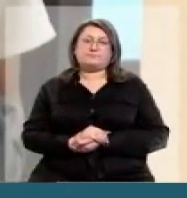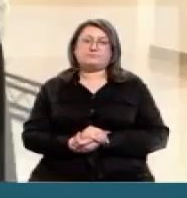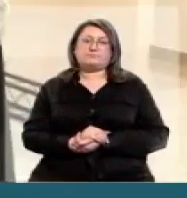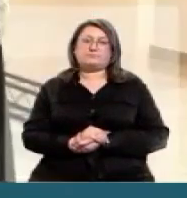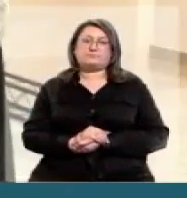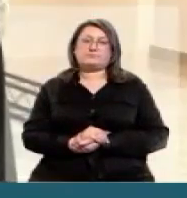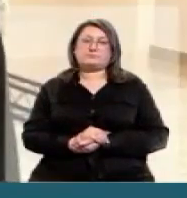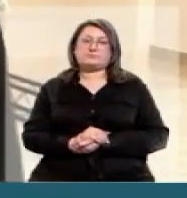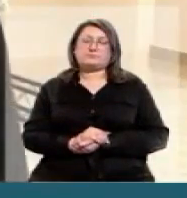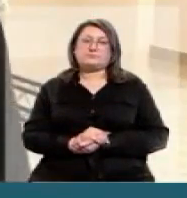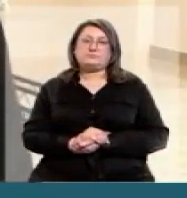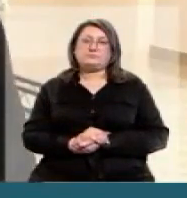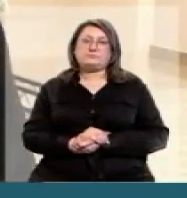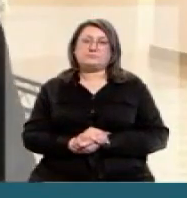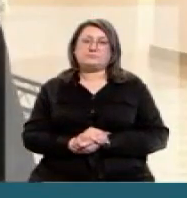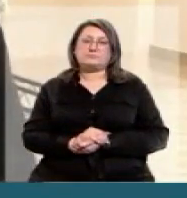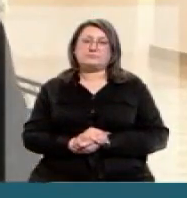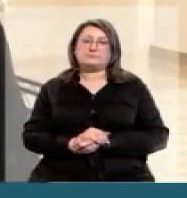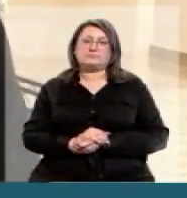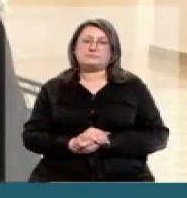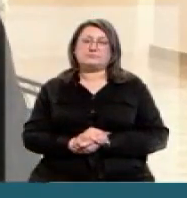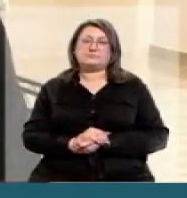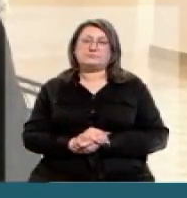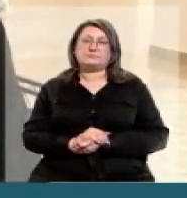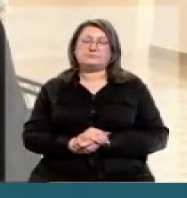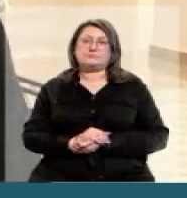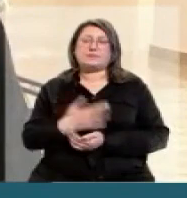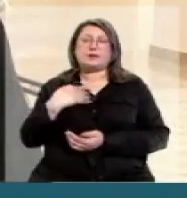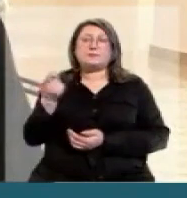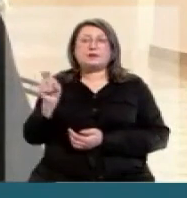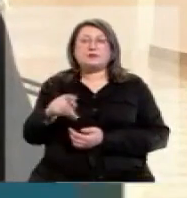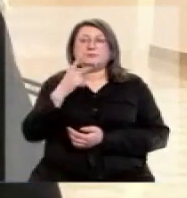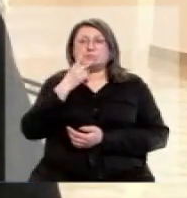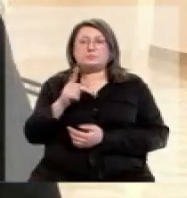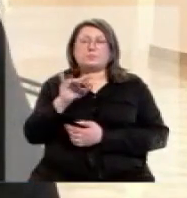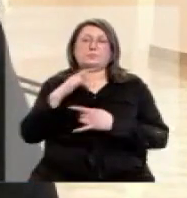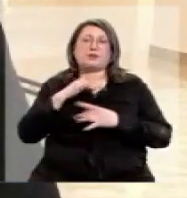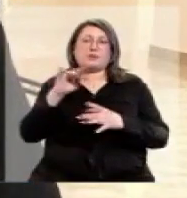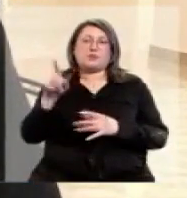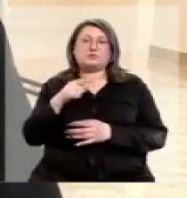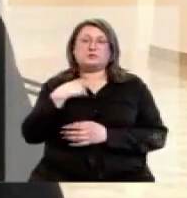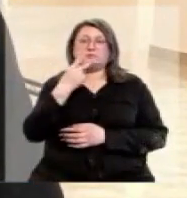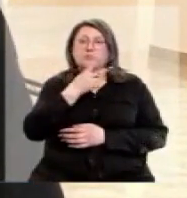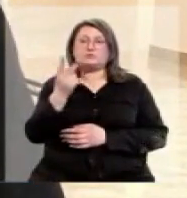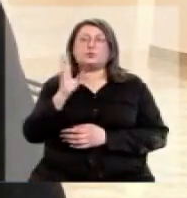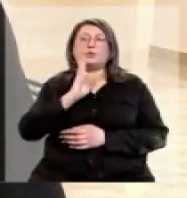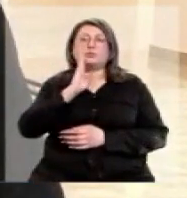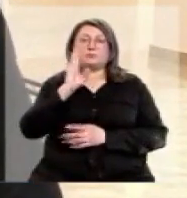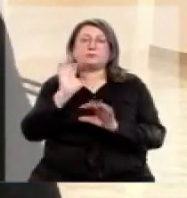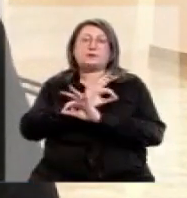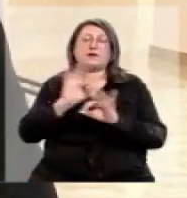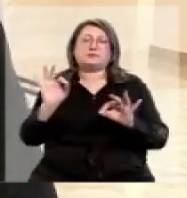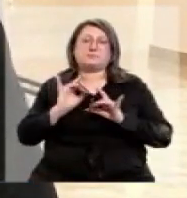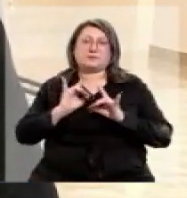зор. Пришел сюда посмотреть мероприятие. Наурыз мейрамын көруге арнайы келдім. Таңның атысымен осы жерден барлығын